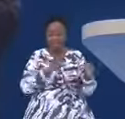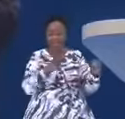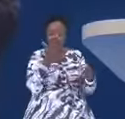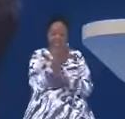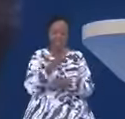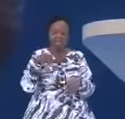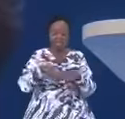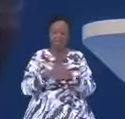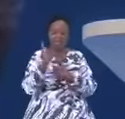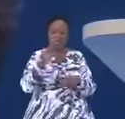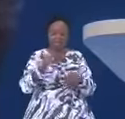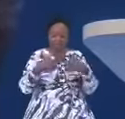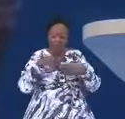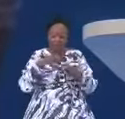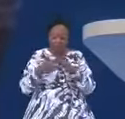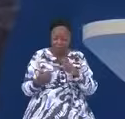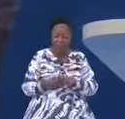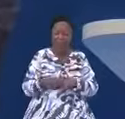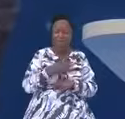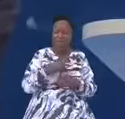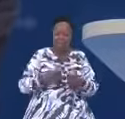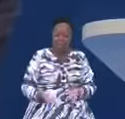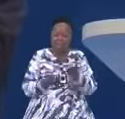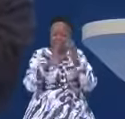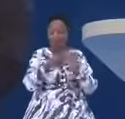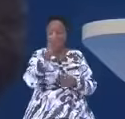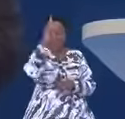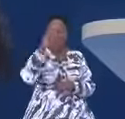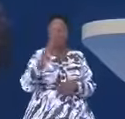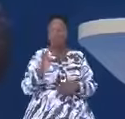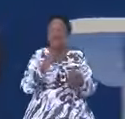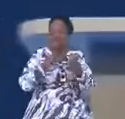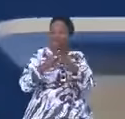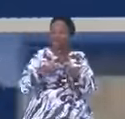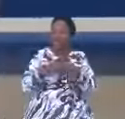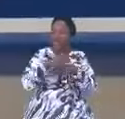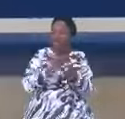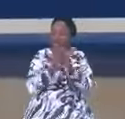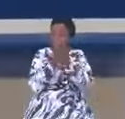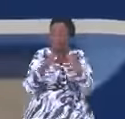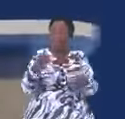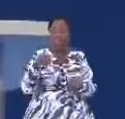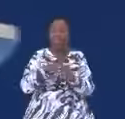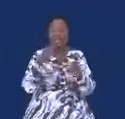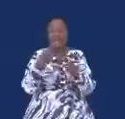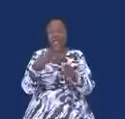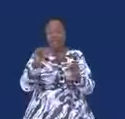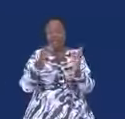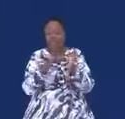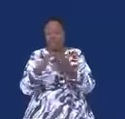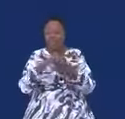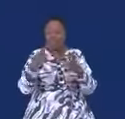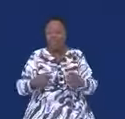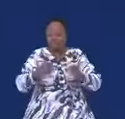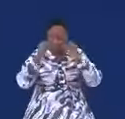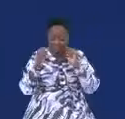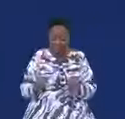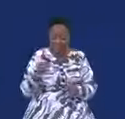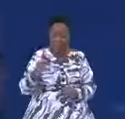nom de jésus la puissance du dieu est revenue sur elle s est levé